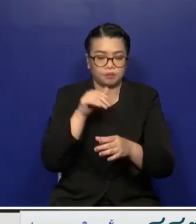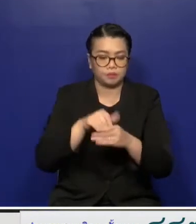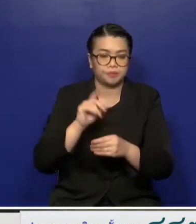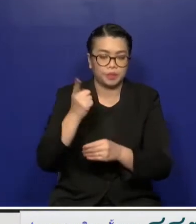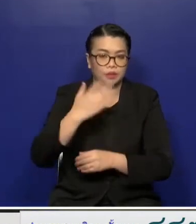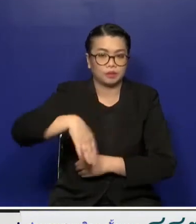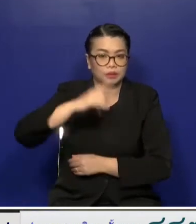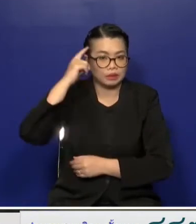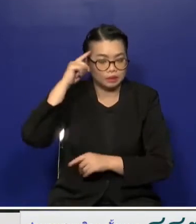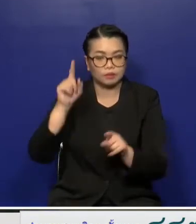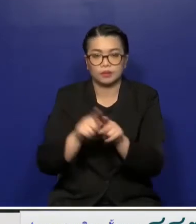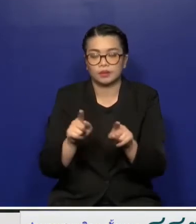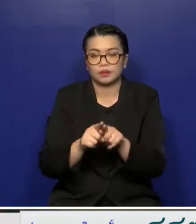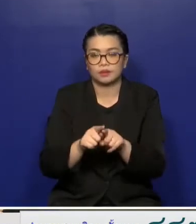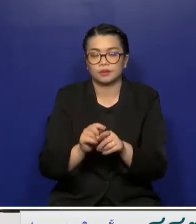องกัน